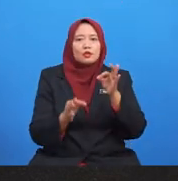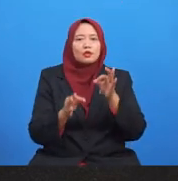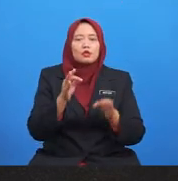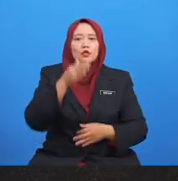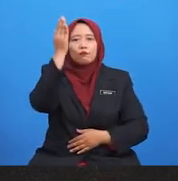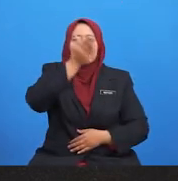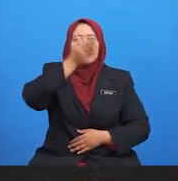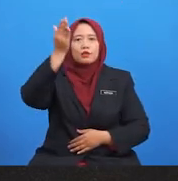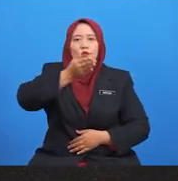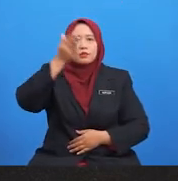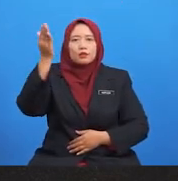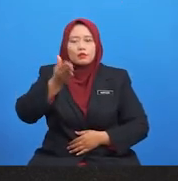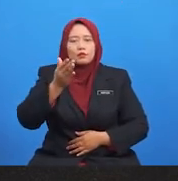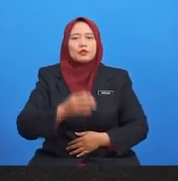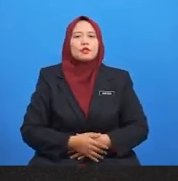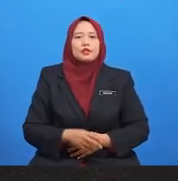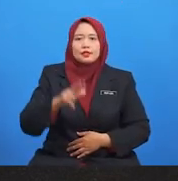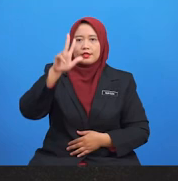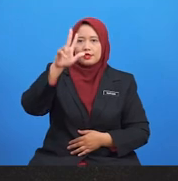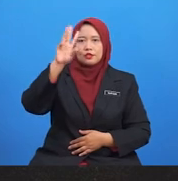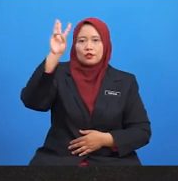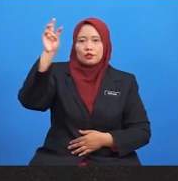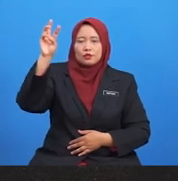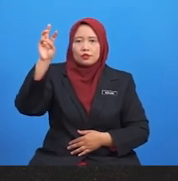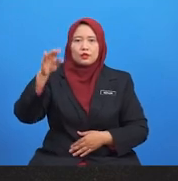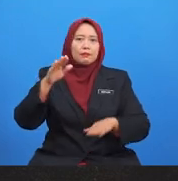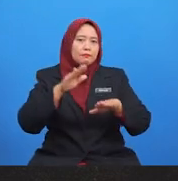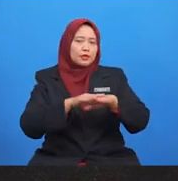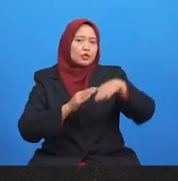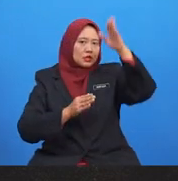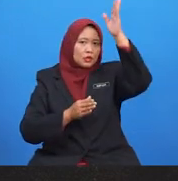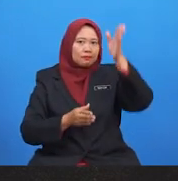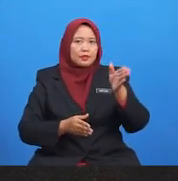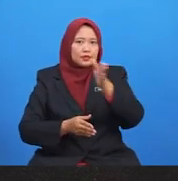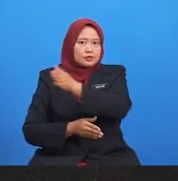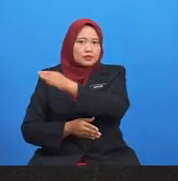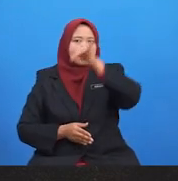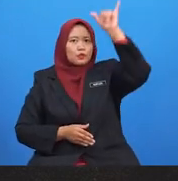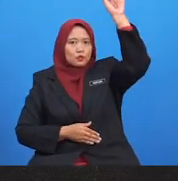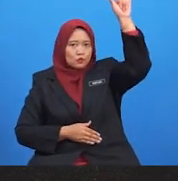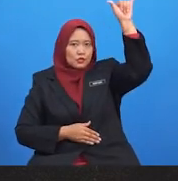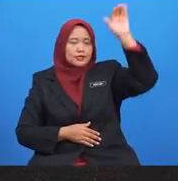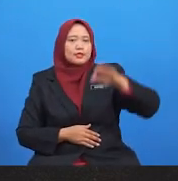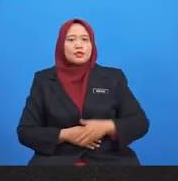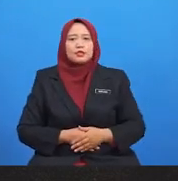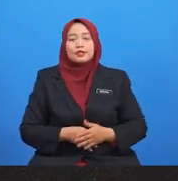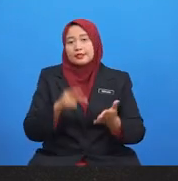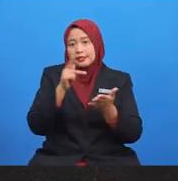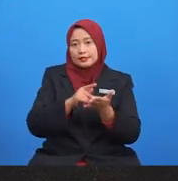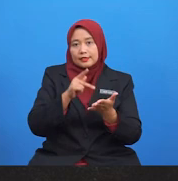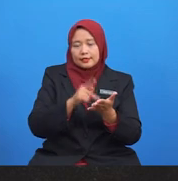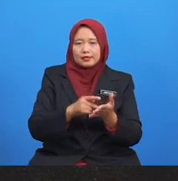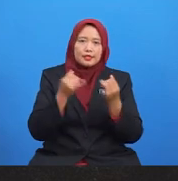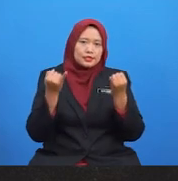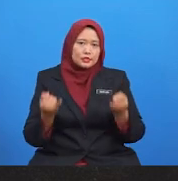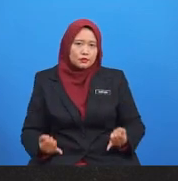belurit dikisarkan melalui 360 darjah pada paksi Y, hitung isi padu janaan.